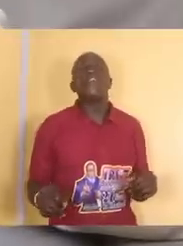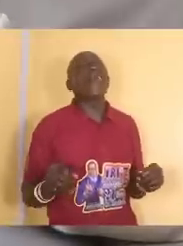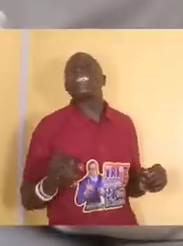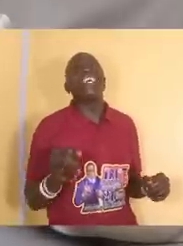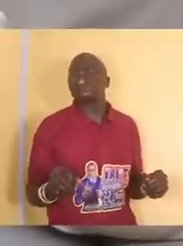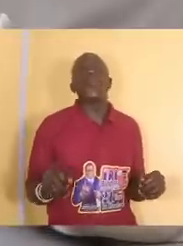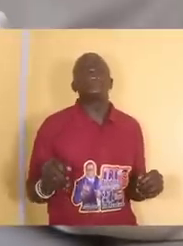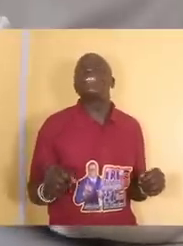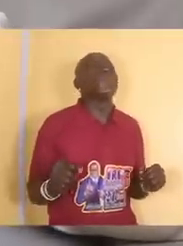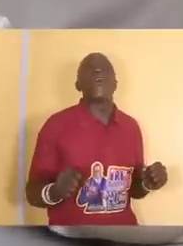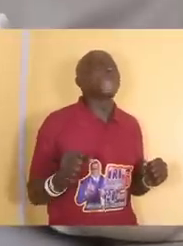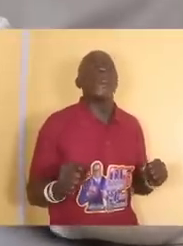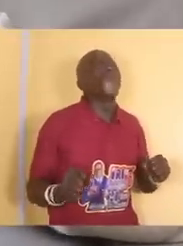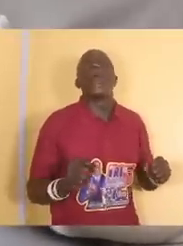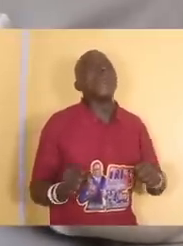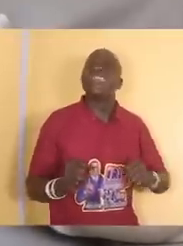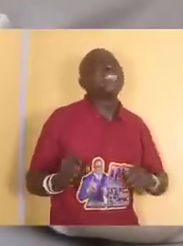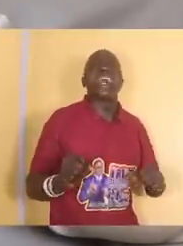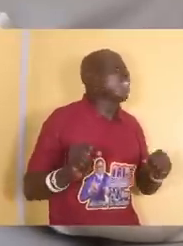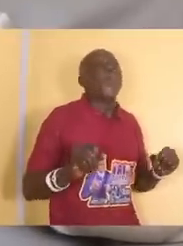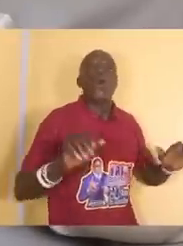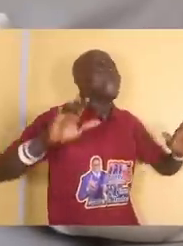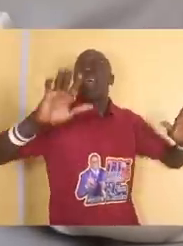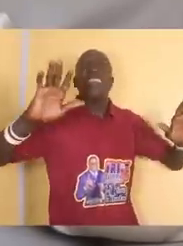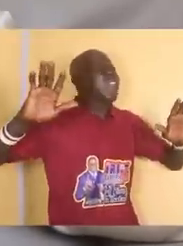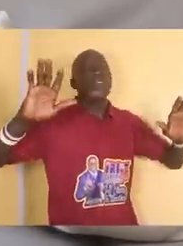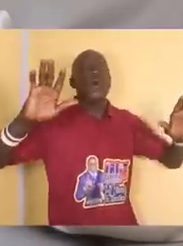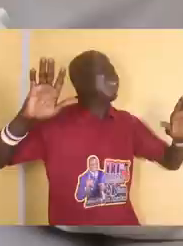lára. Tó di ìdíwọ́.